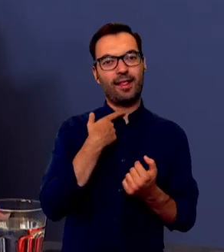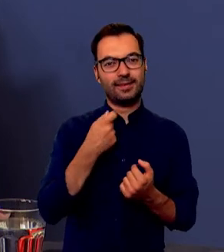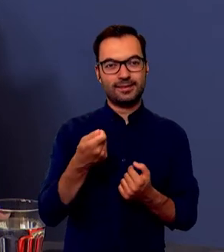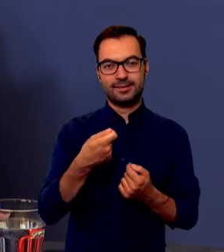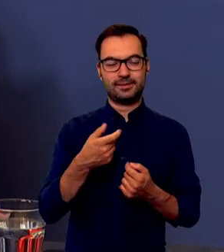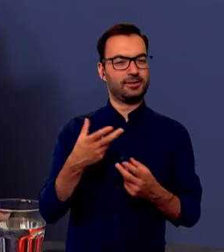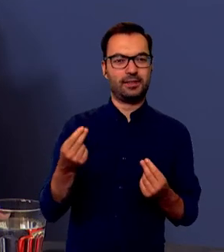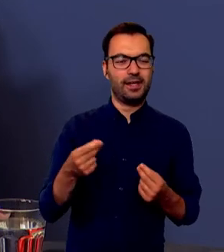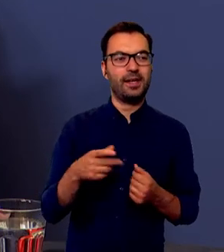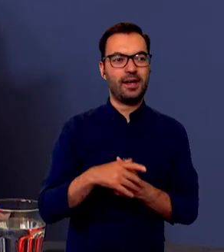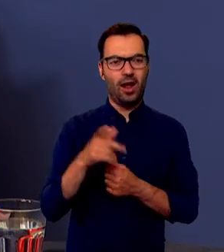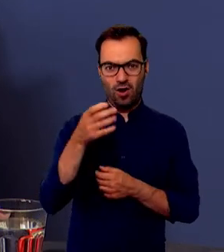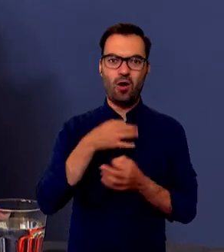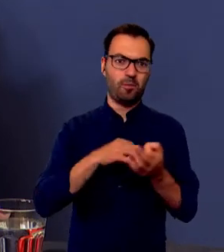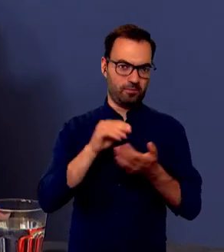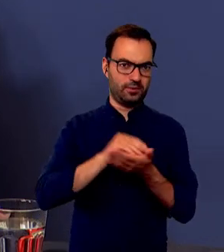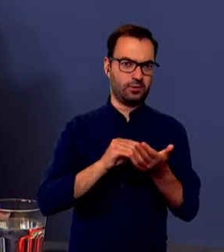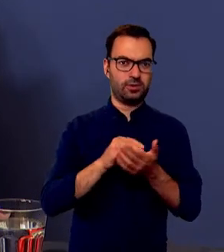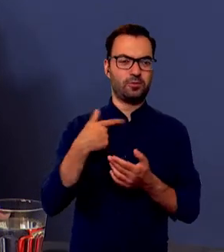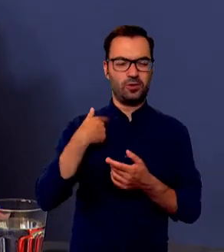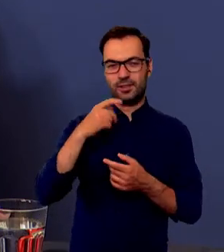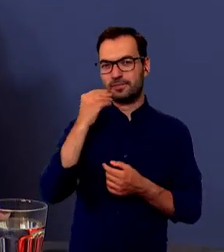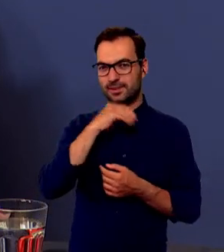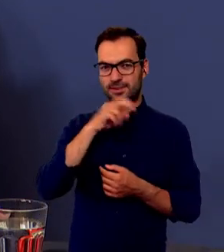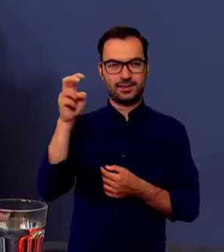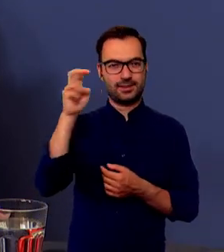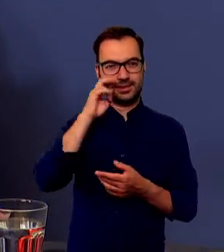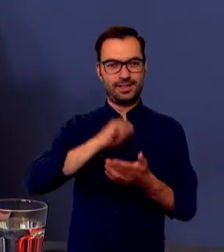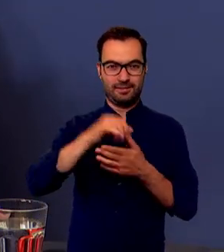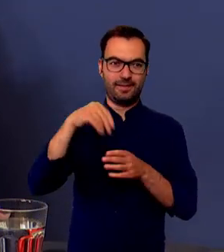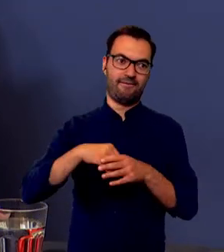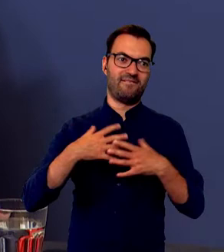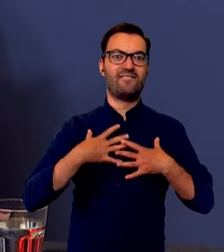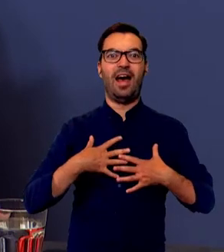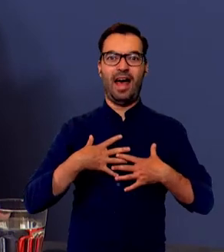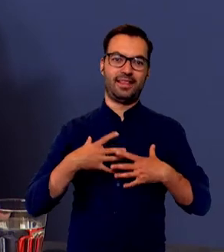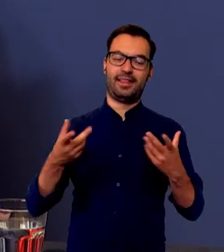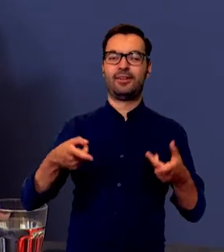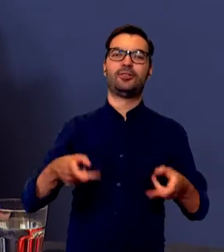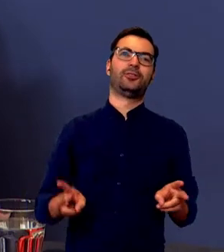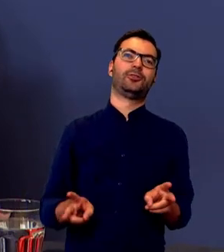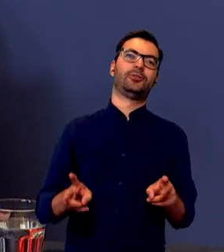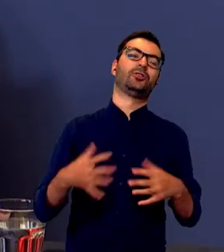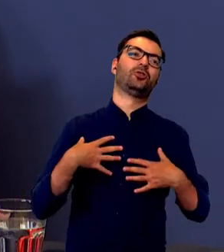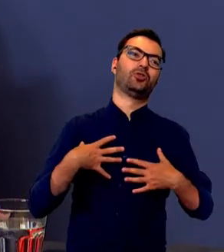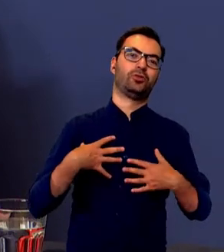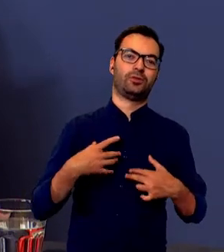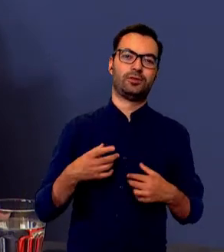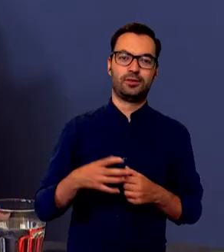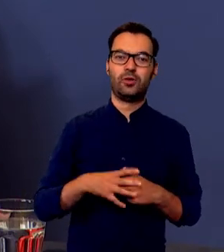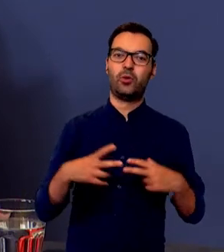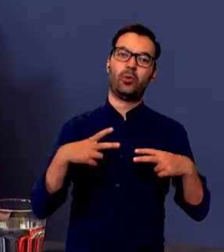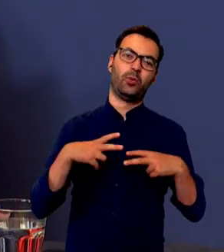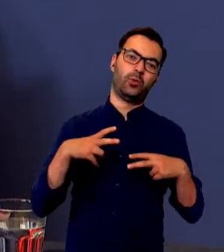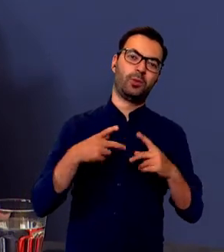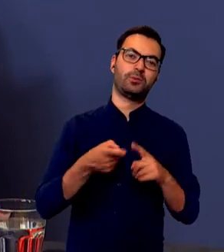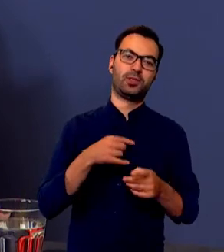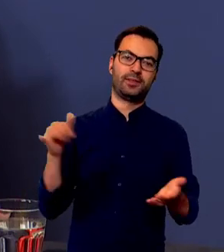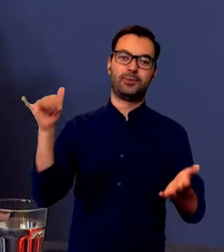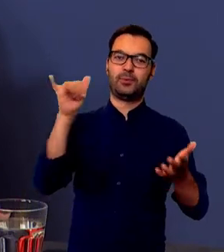a opisujesz, jak to latałaś super samolotami z wanną na pokładzie, żeby można się było wykąpać, jeszcze wiesz, odpocząć